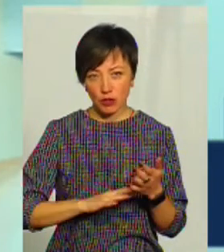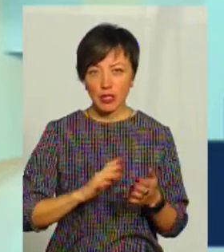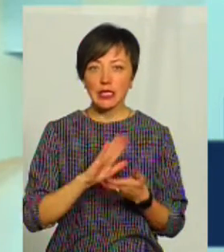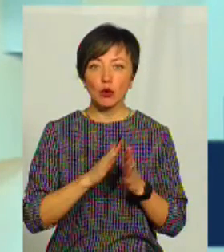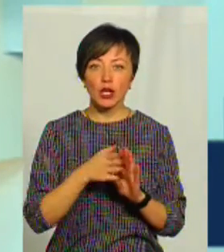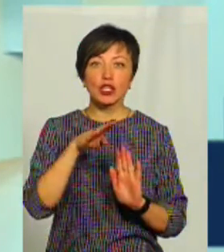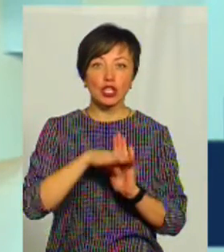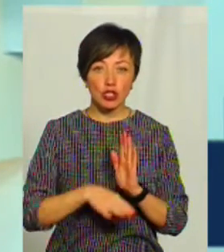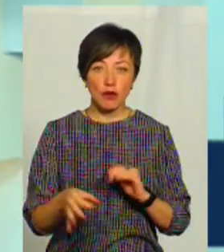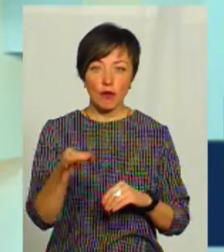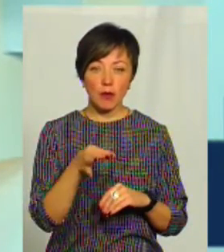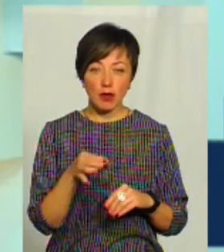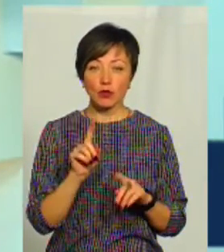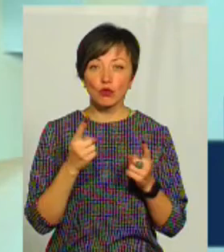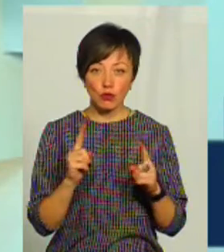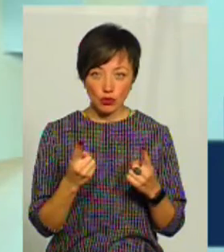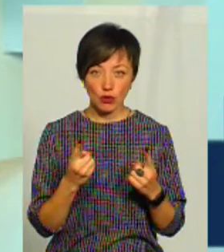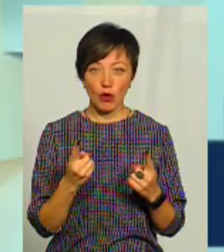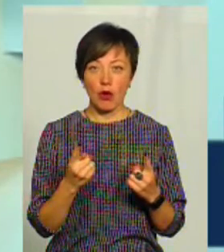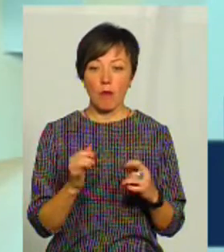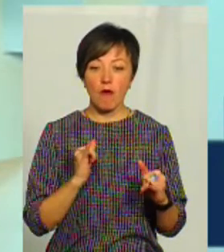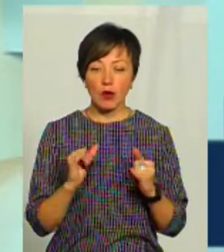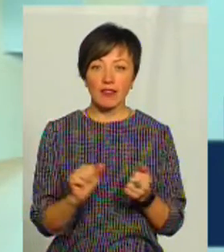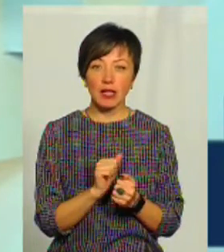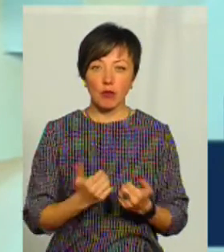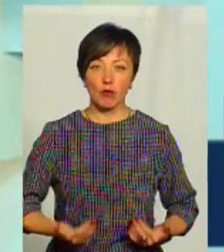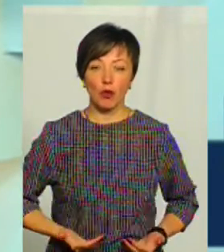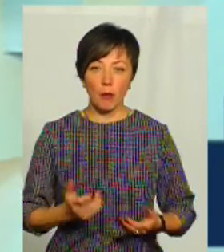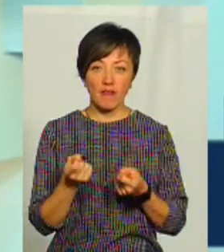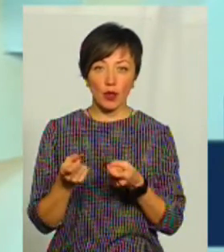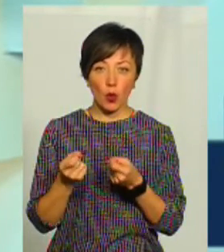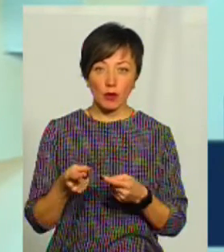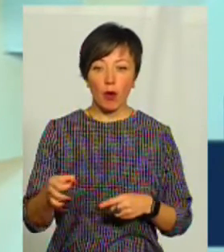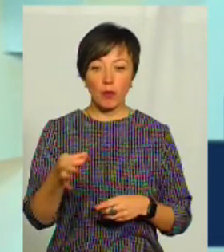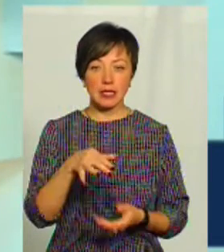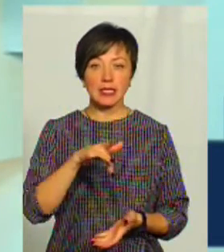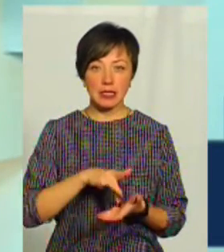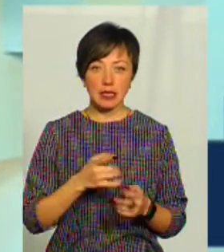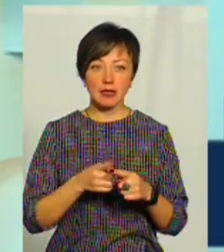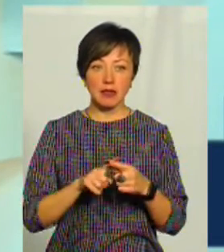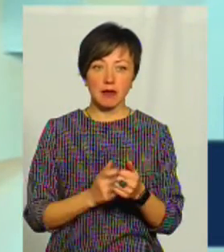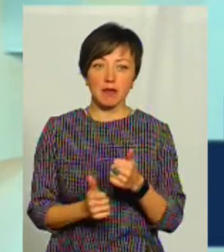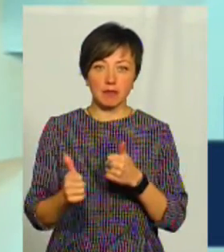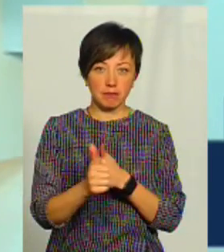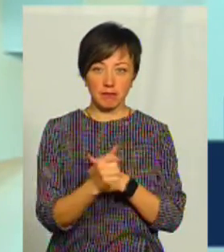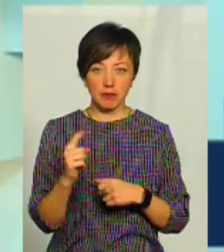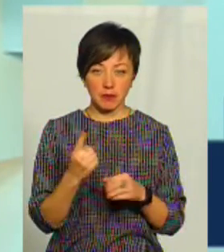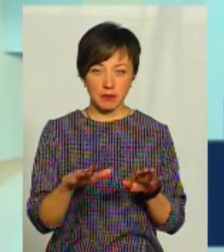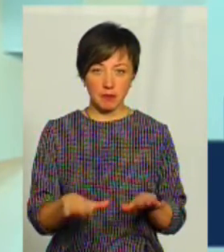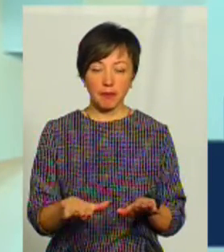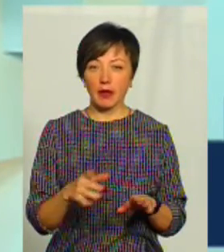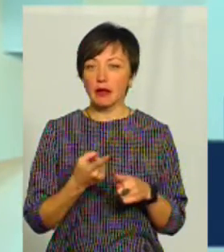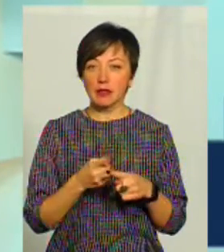тому що в сфері поводження з твердими побутовими відходами, звичайно, обласний центр – це флагман. Це стосується не